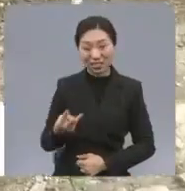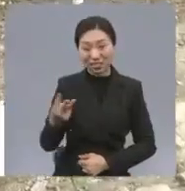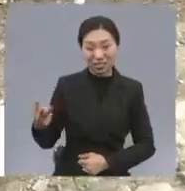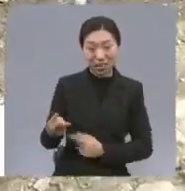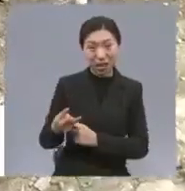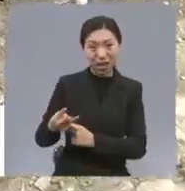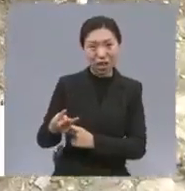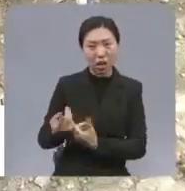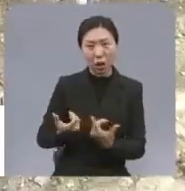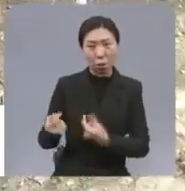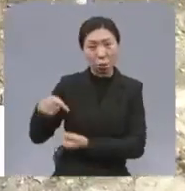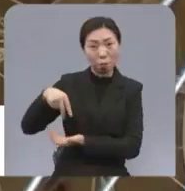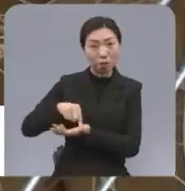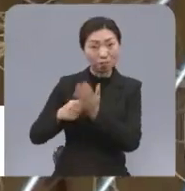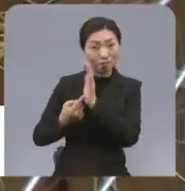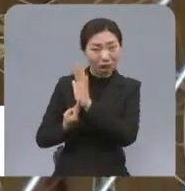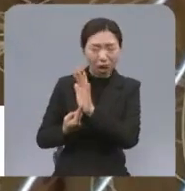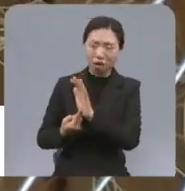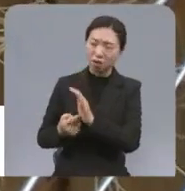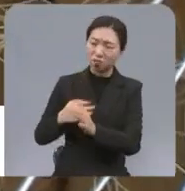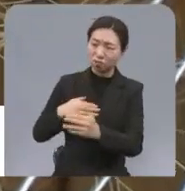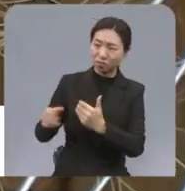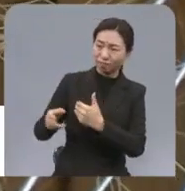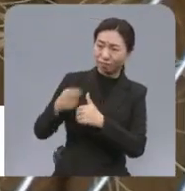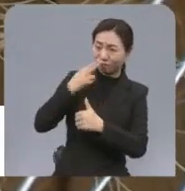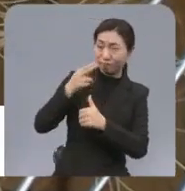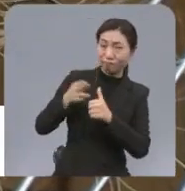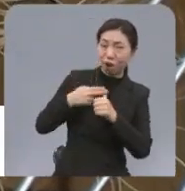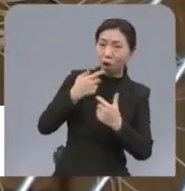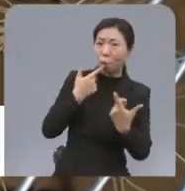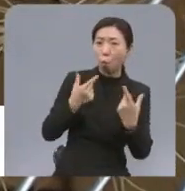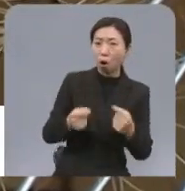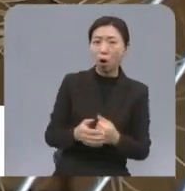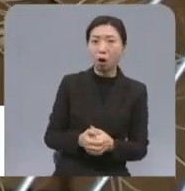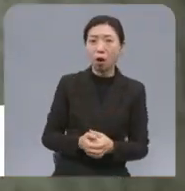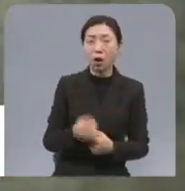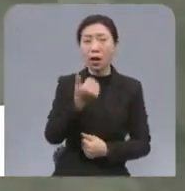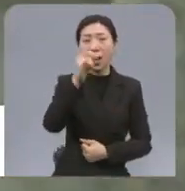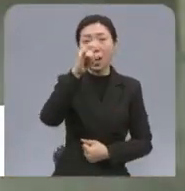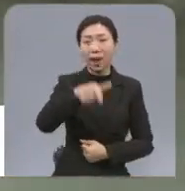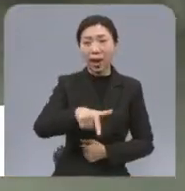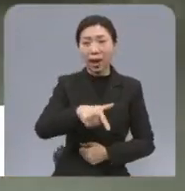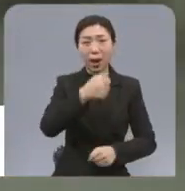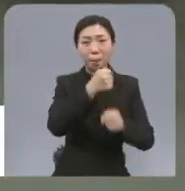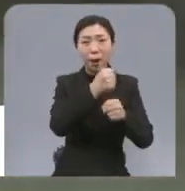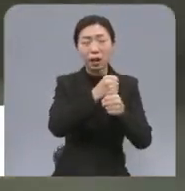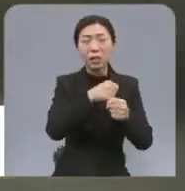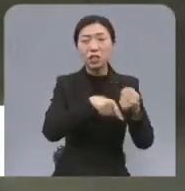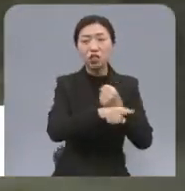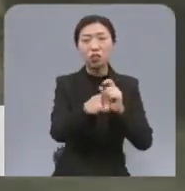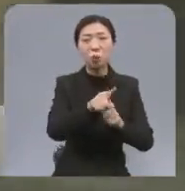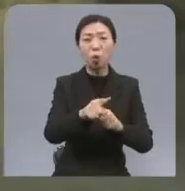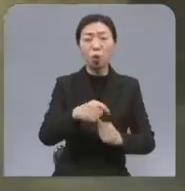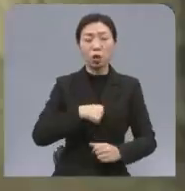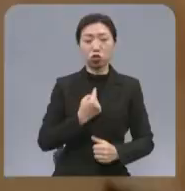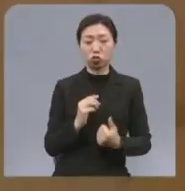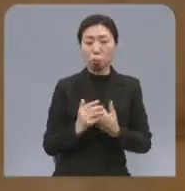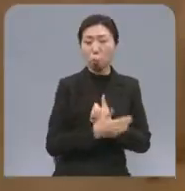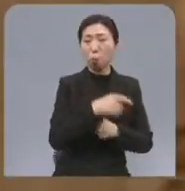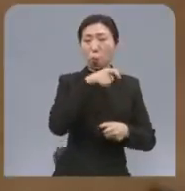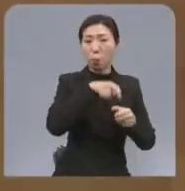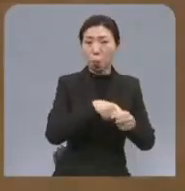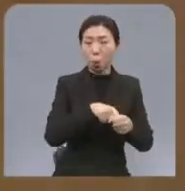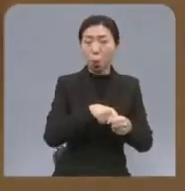qui montre la volonté de Washington et de Tokyo de coopérer avec Sioule en matière des politiques liées à Pyongyang cependant